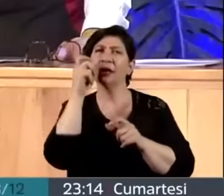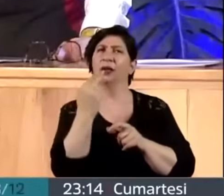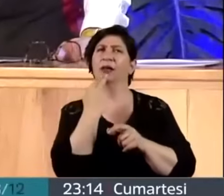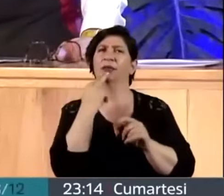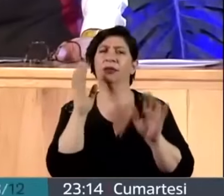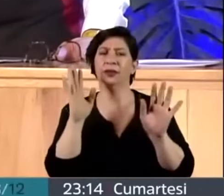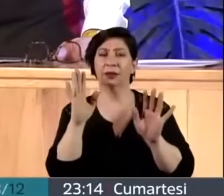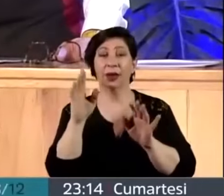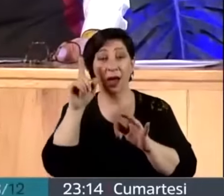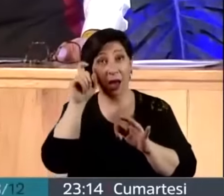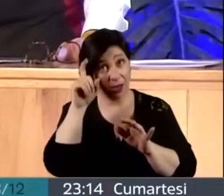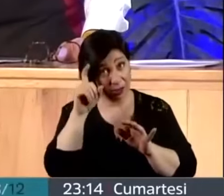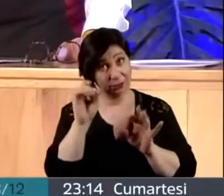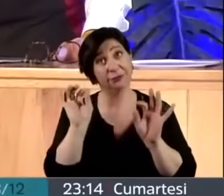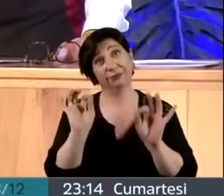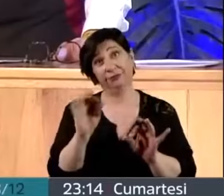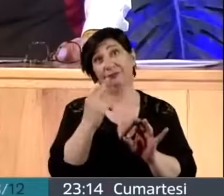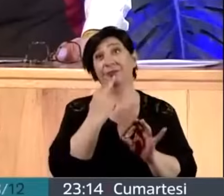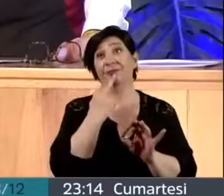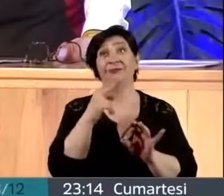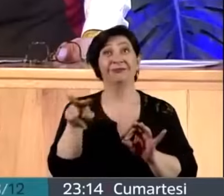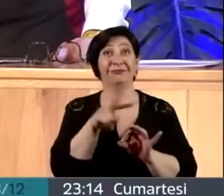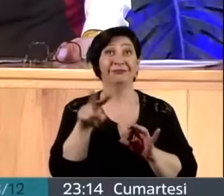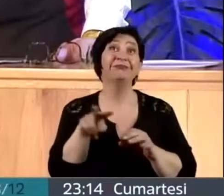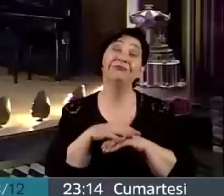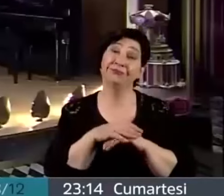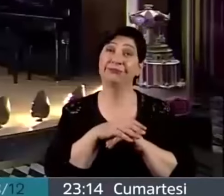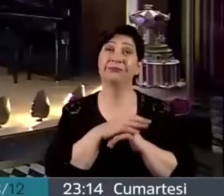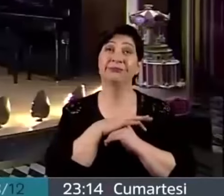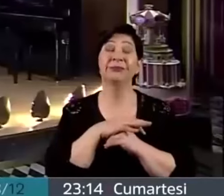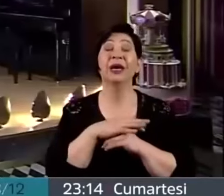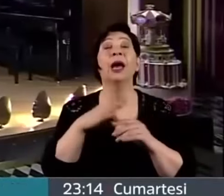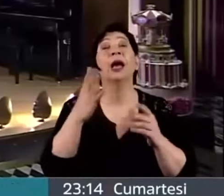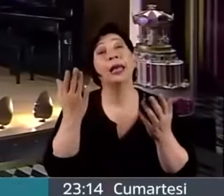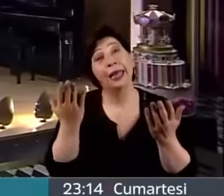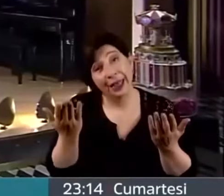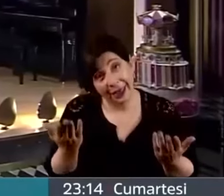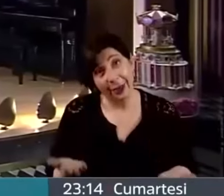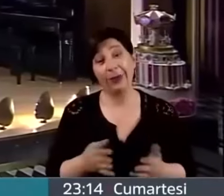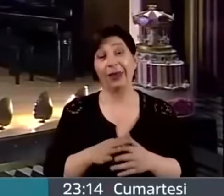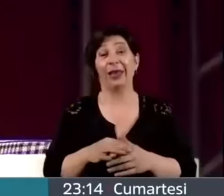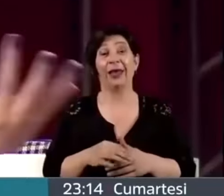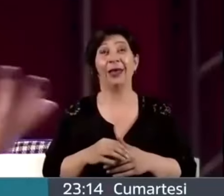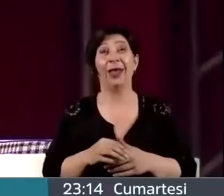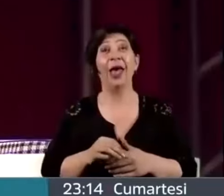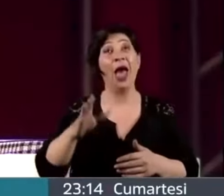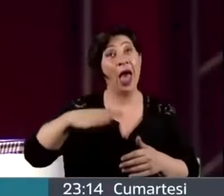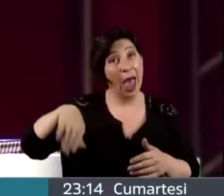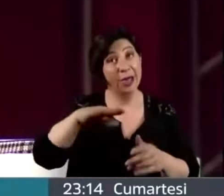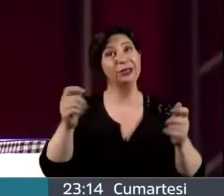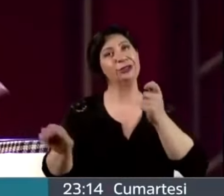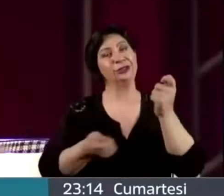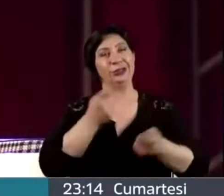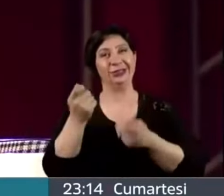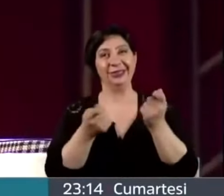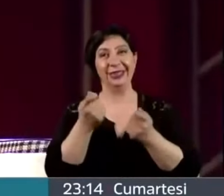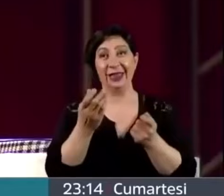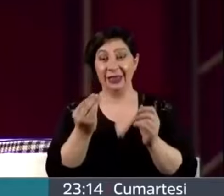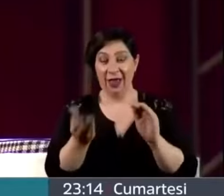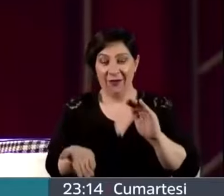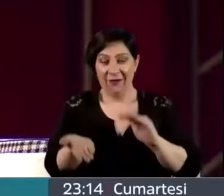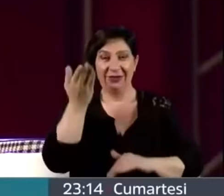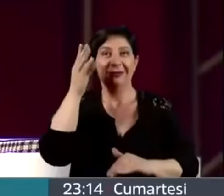istiyorum. Sadece akıllı mıdırlar? Akıllı kadınlar. Yani çoğu da akıllı kadınları da var. Tabii ki. Yani her işinde de daha